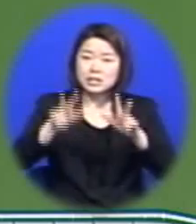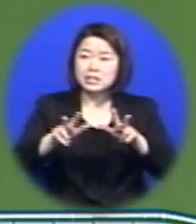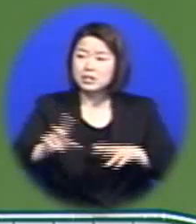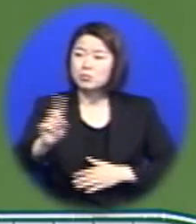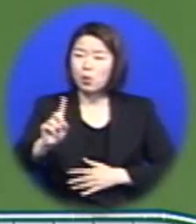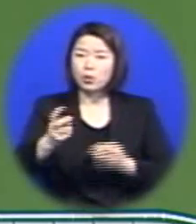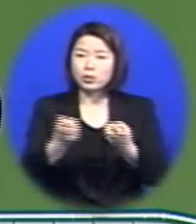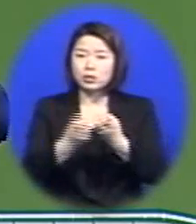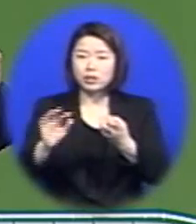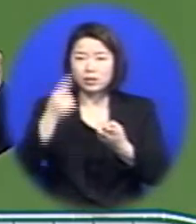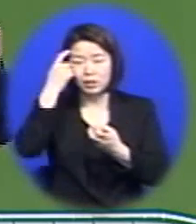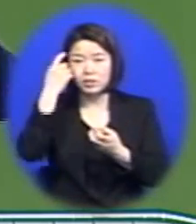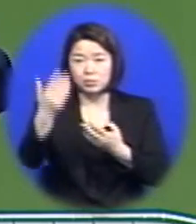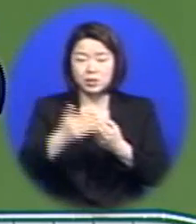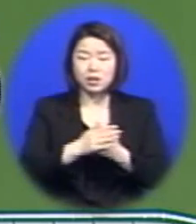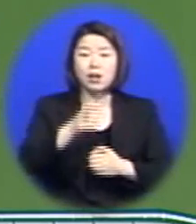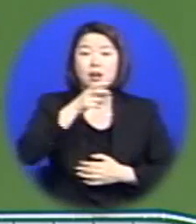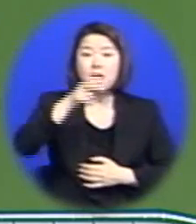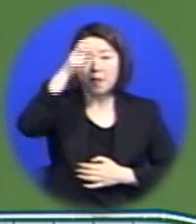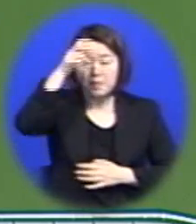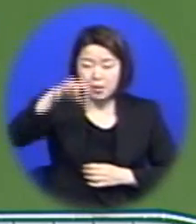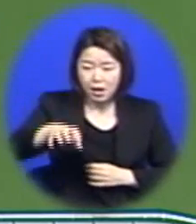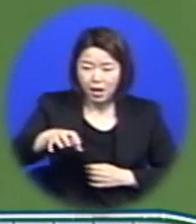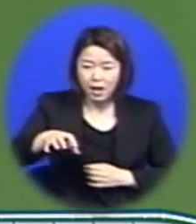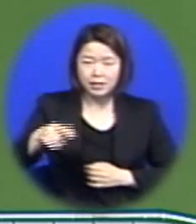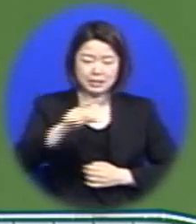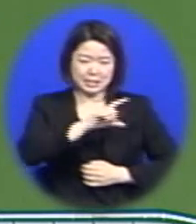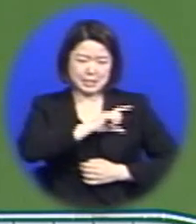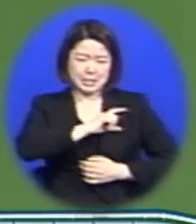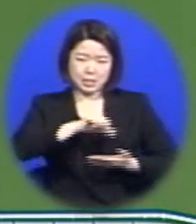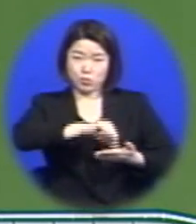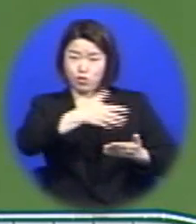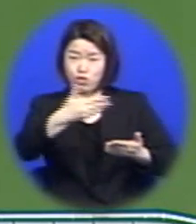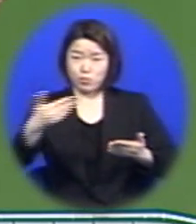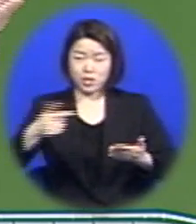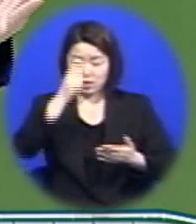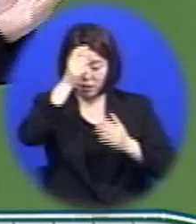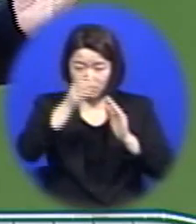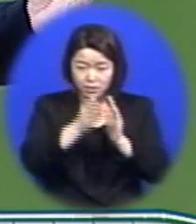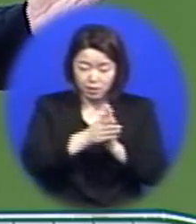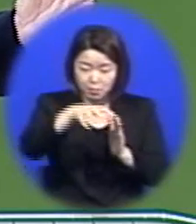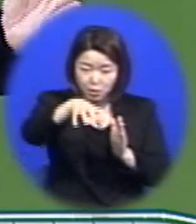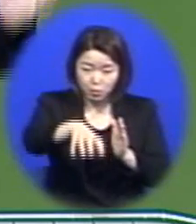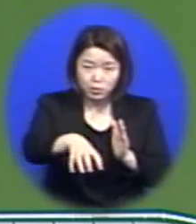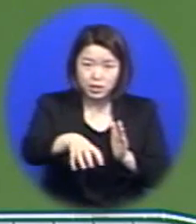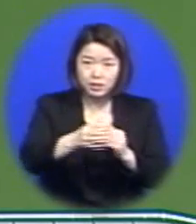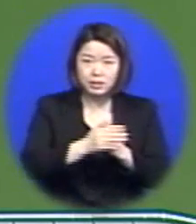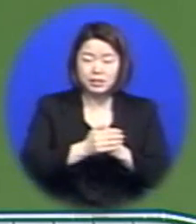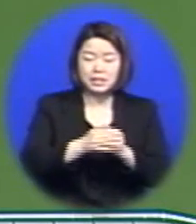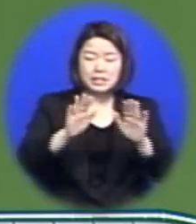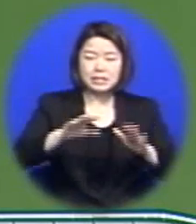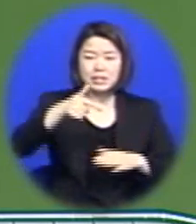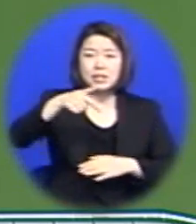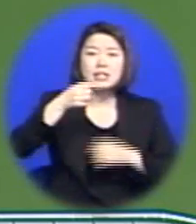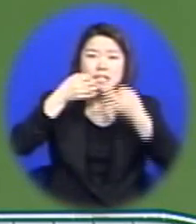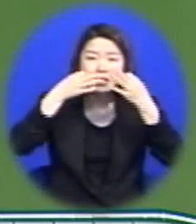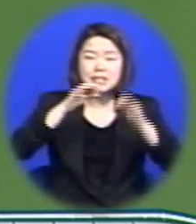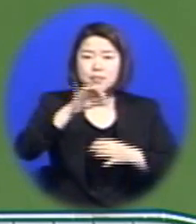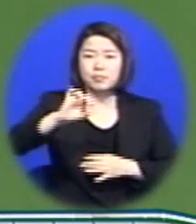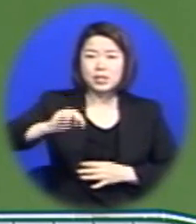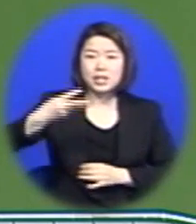됐습니까 평양의 그 이름 있는 예배당 터에는 김일성 부자의 우상들이서